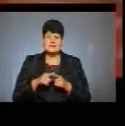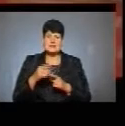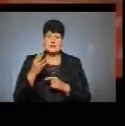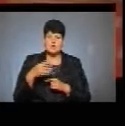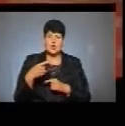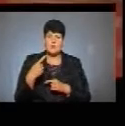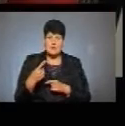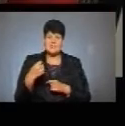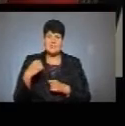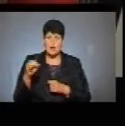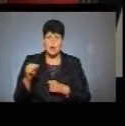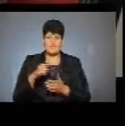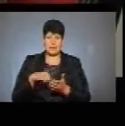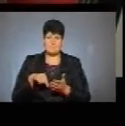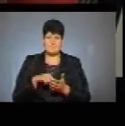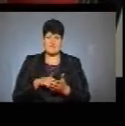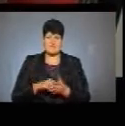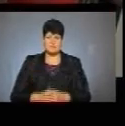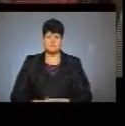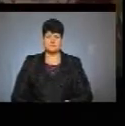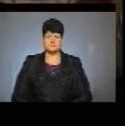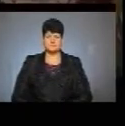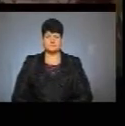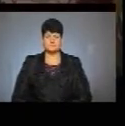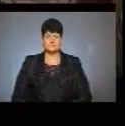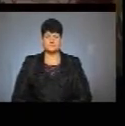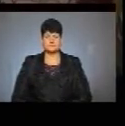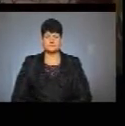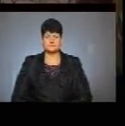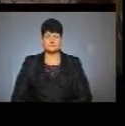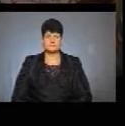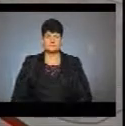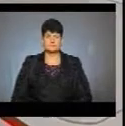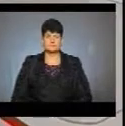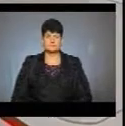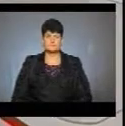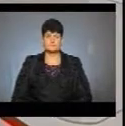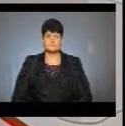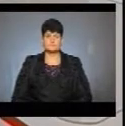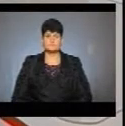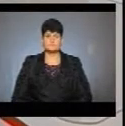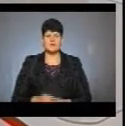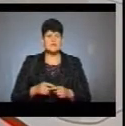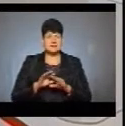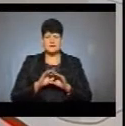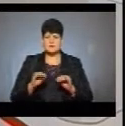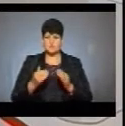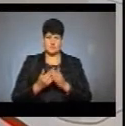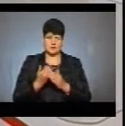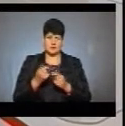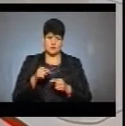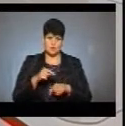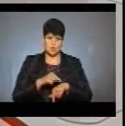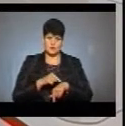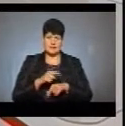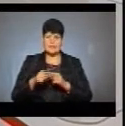41-й рекорд міста. Анастасія Чечко, Марта Журавель. Новини на Суспільному. Тернопіль. Це вся інформація на цю